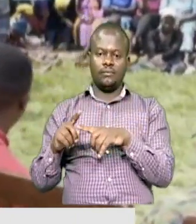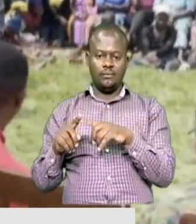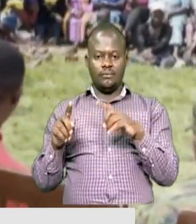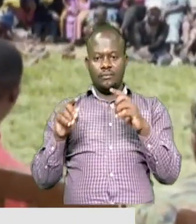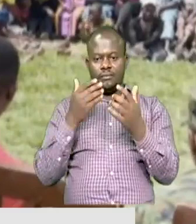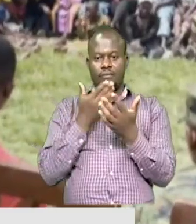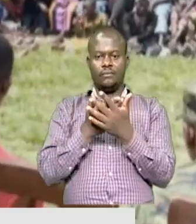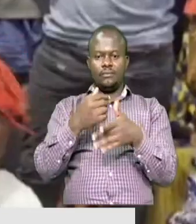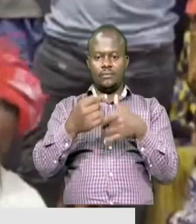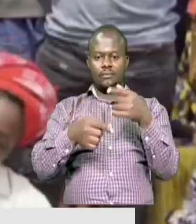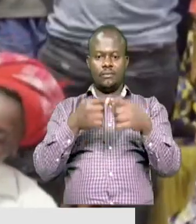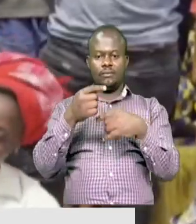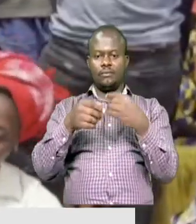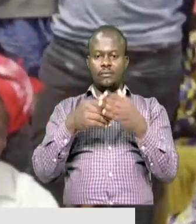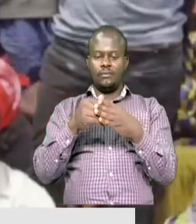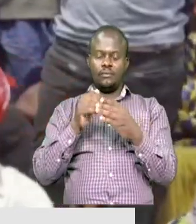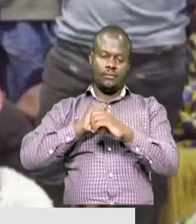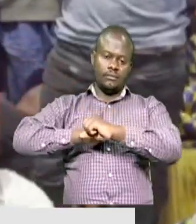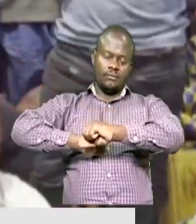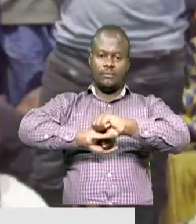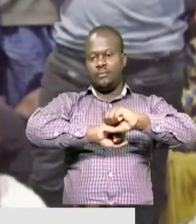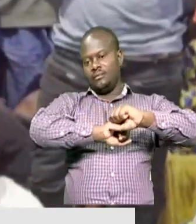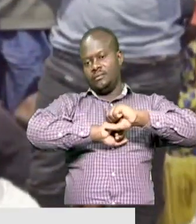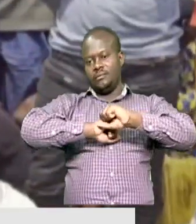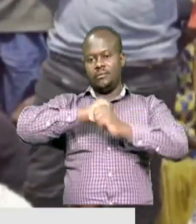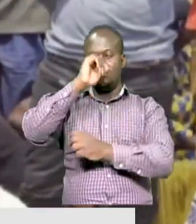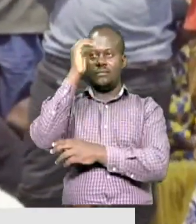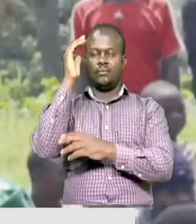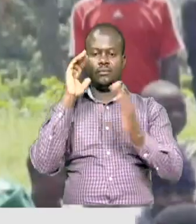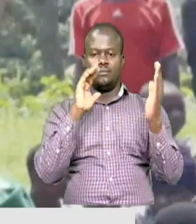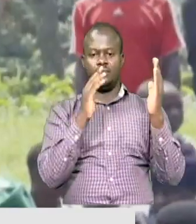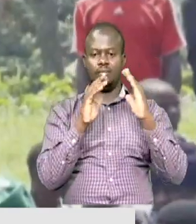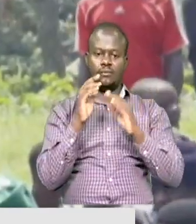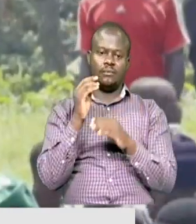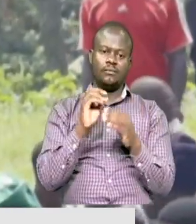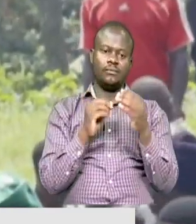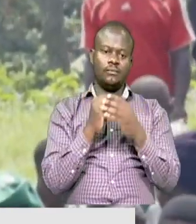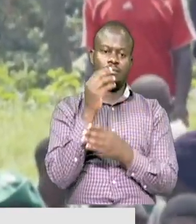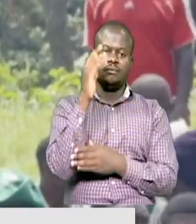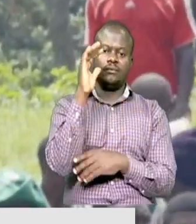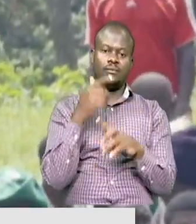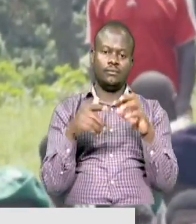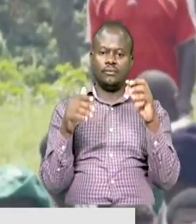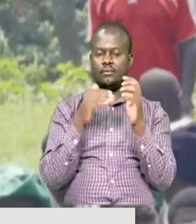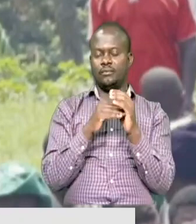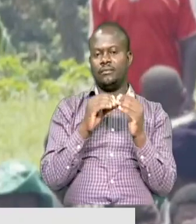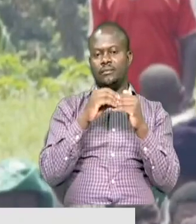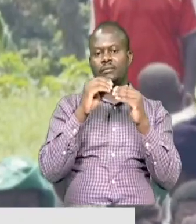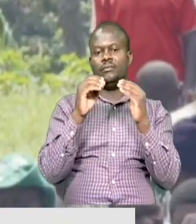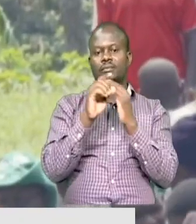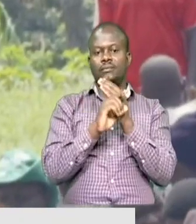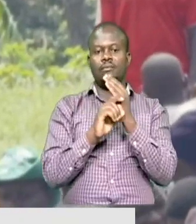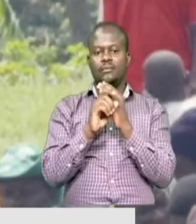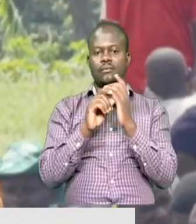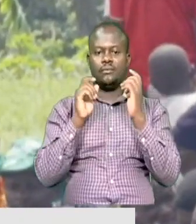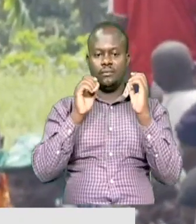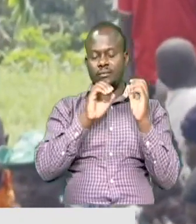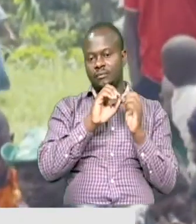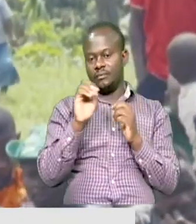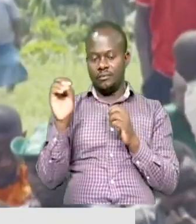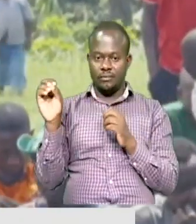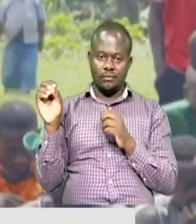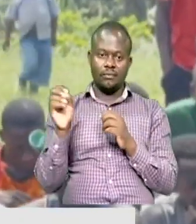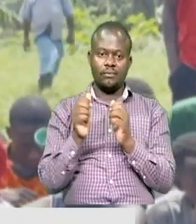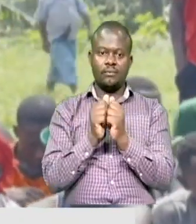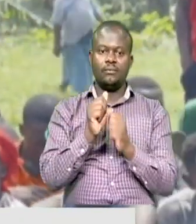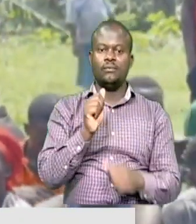basabwe gukomeza kubungabunga ibiti bateye. Ariko nanone guverineri w'intara y'Iburengerazuba wifatanyije nabo